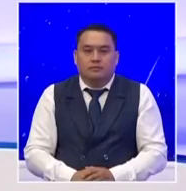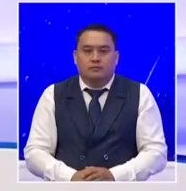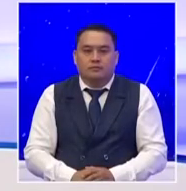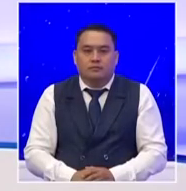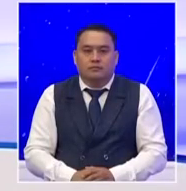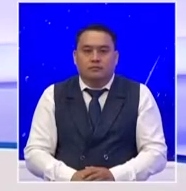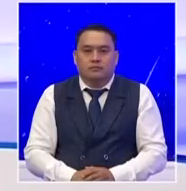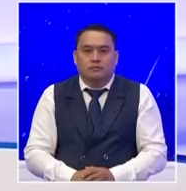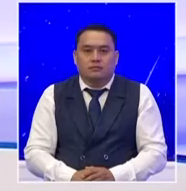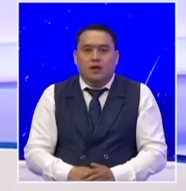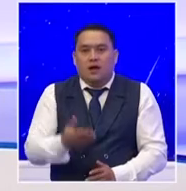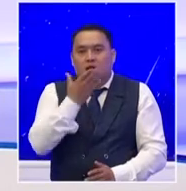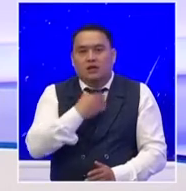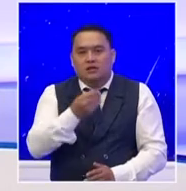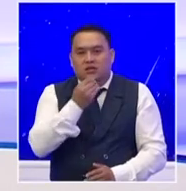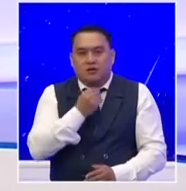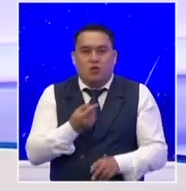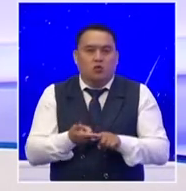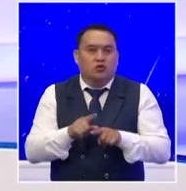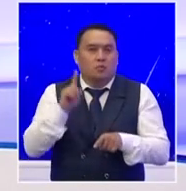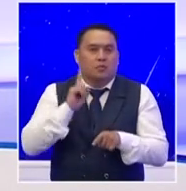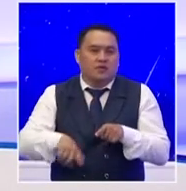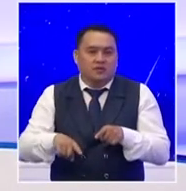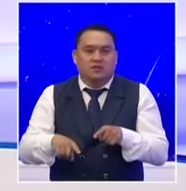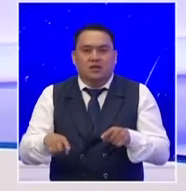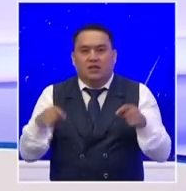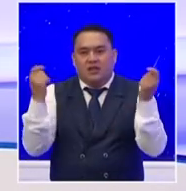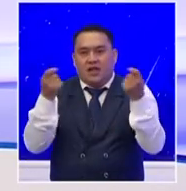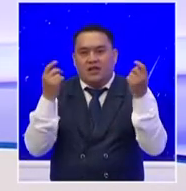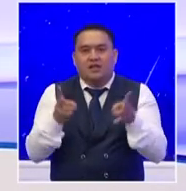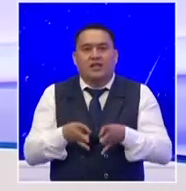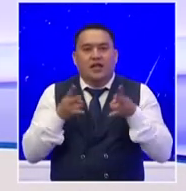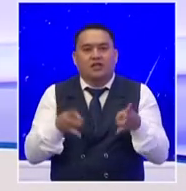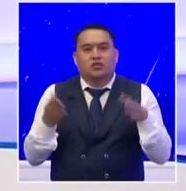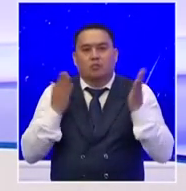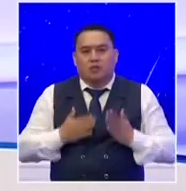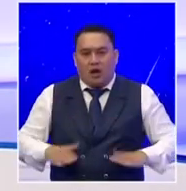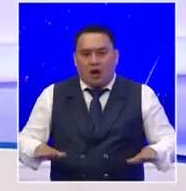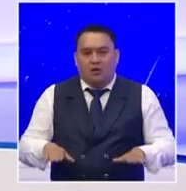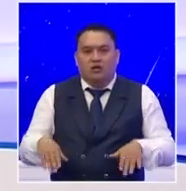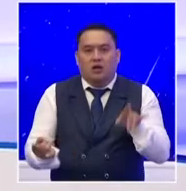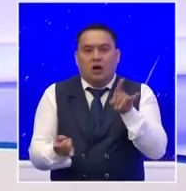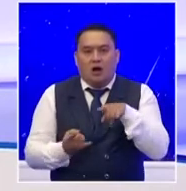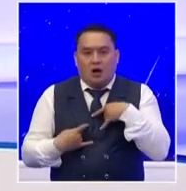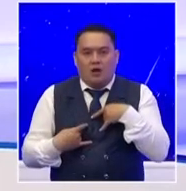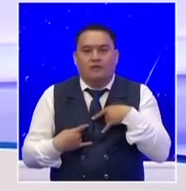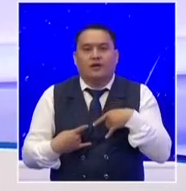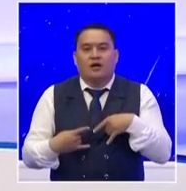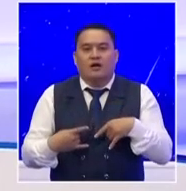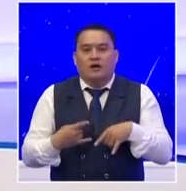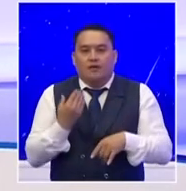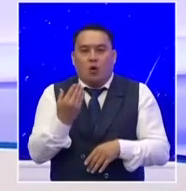Карантинная свадьба. Шумно, красиво и очень быстро. Невеста в нежном кремовом платье. Жених в костюме цвета бургундского